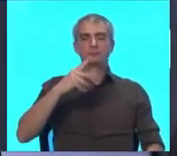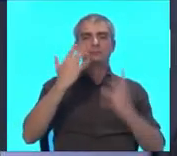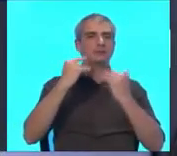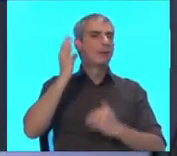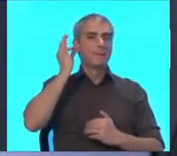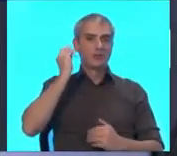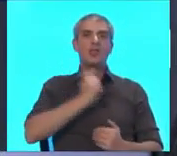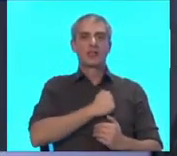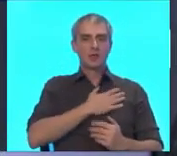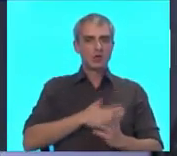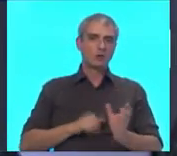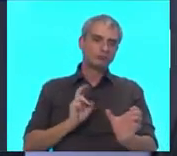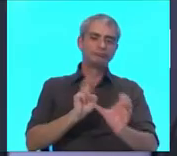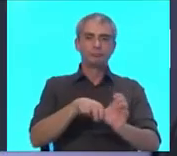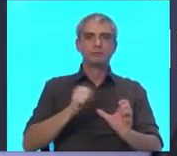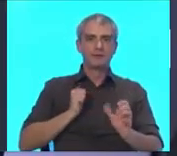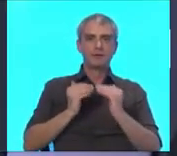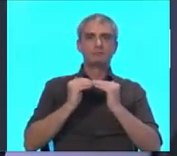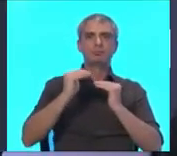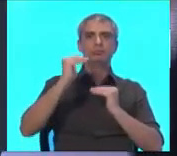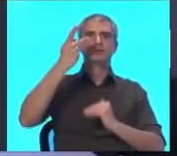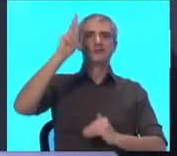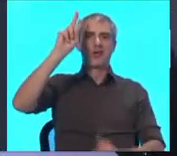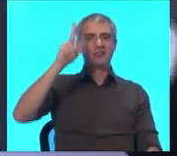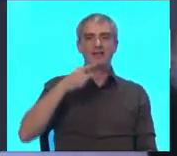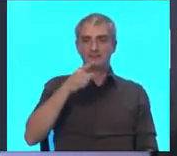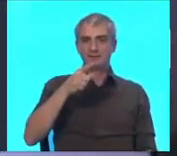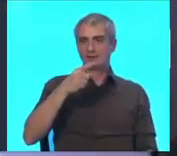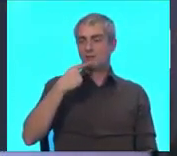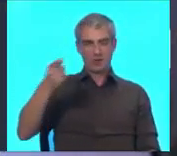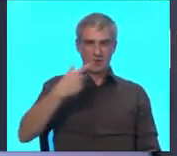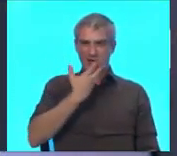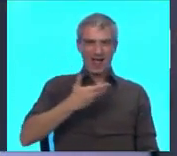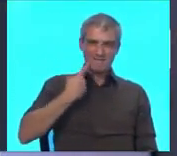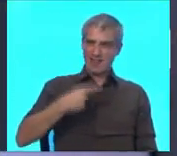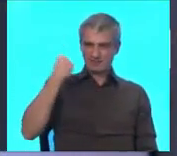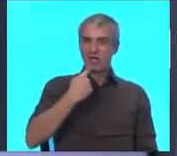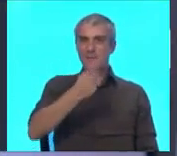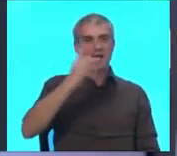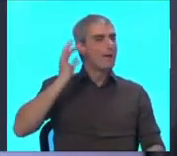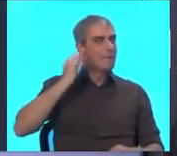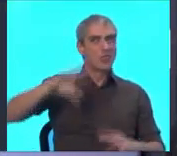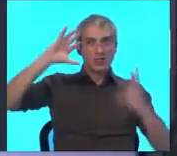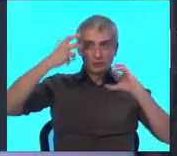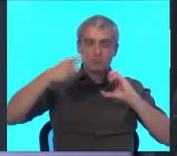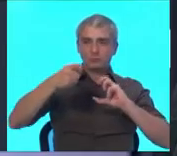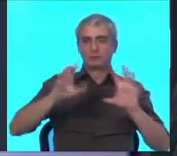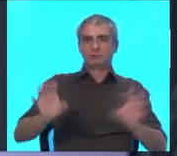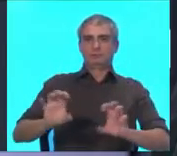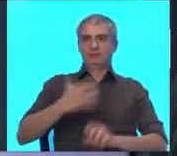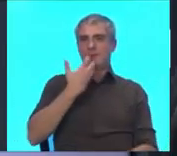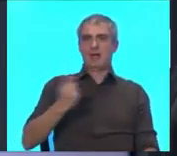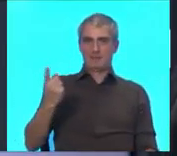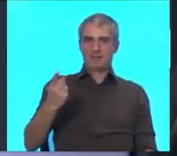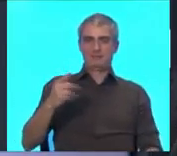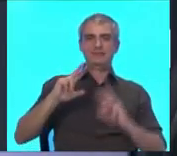שרוצות להתגייס לצבא הולך וגובר, וזה שיגעו לנו את הילדות, אמר הרב יגאל גבילשטיין, זה מה שמטריף את הרבנים מהציבור הדתי,